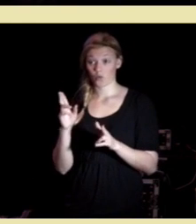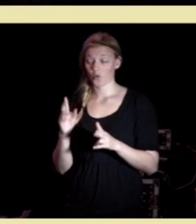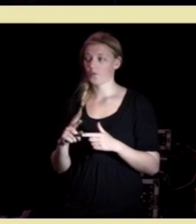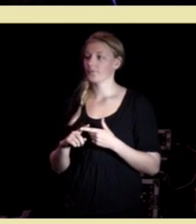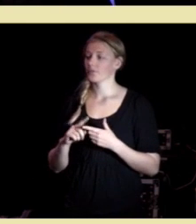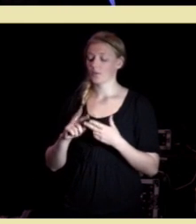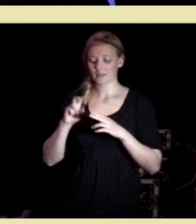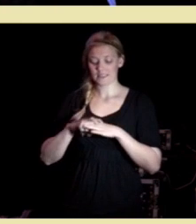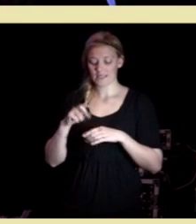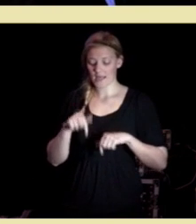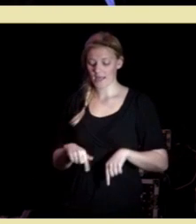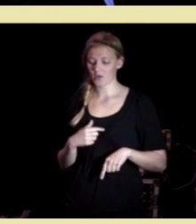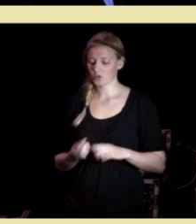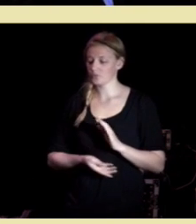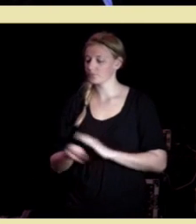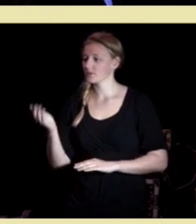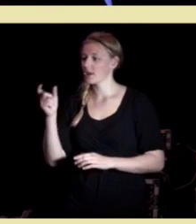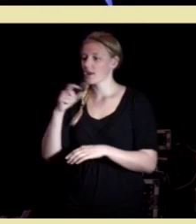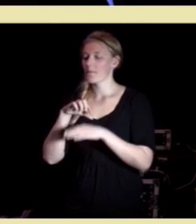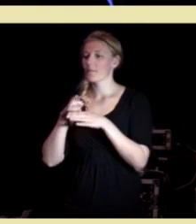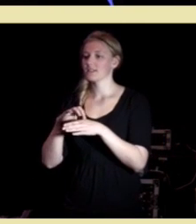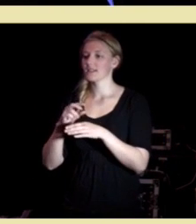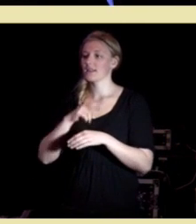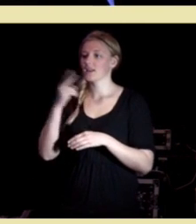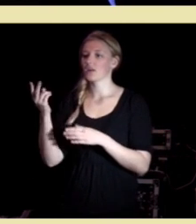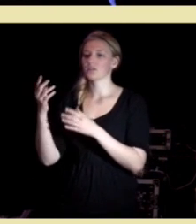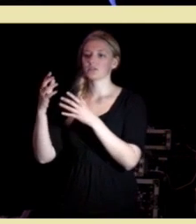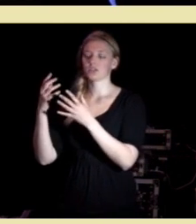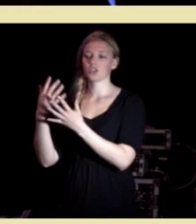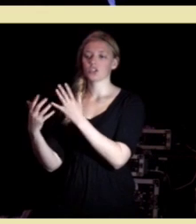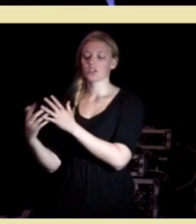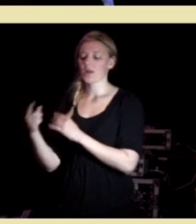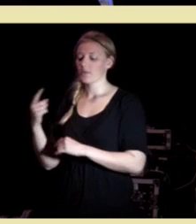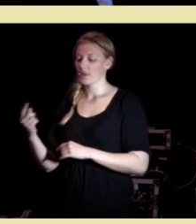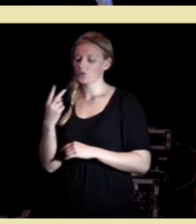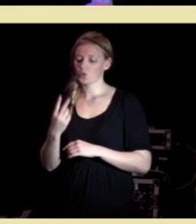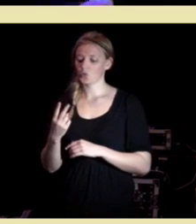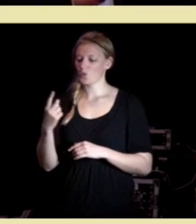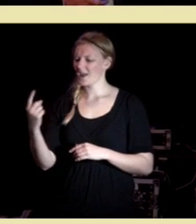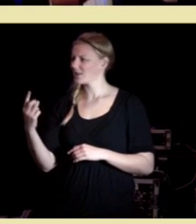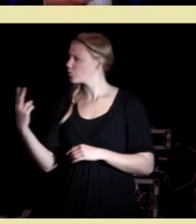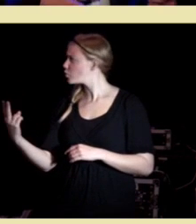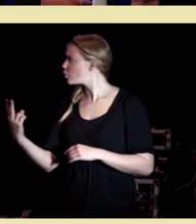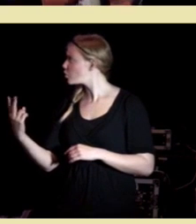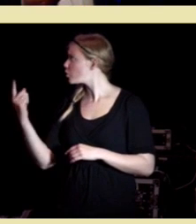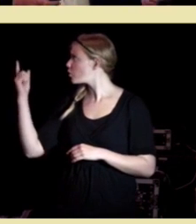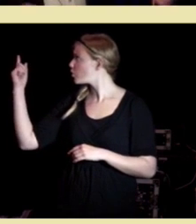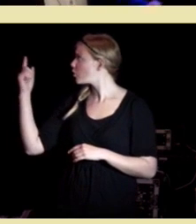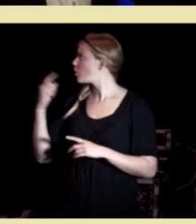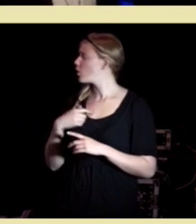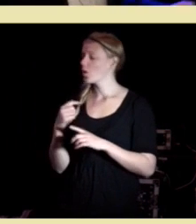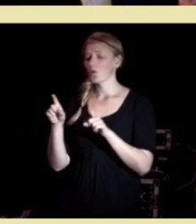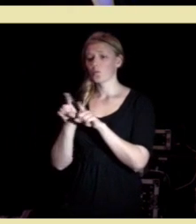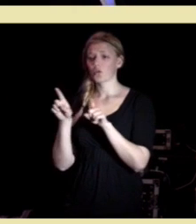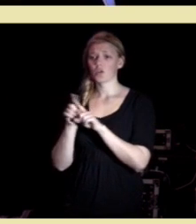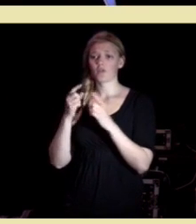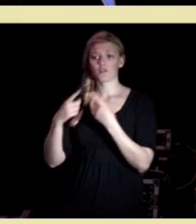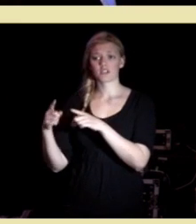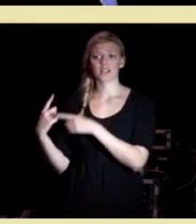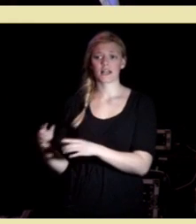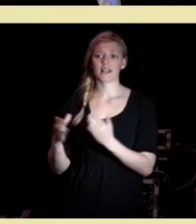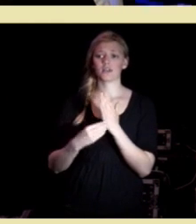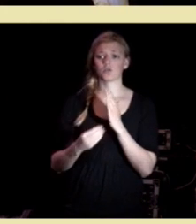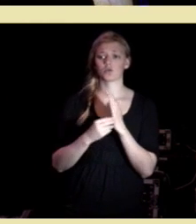man sitter et eller annet sted her, og så sender man pasienter videre inn i et system. Med veldig her står det 212 som skal avbilde ulik